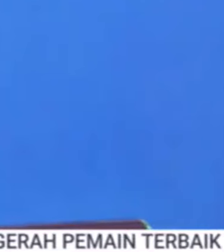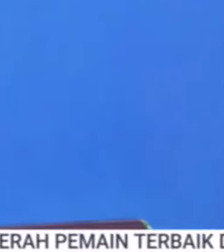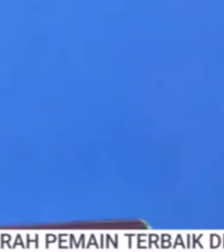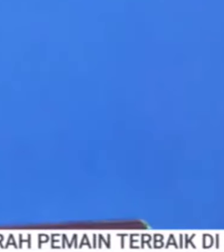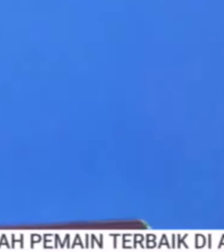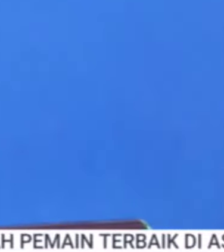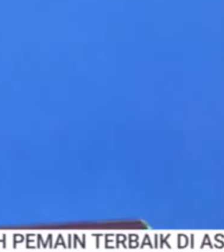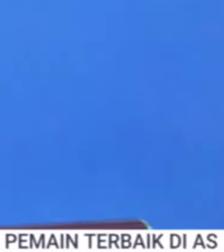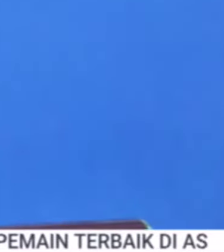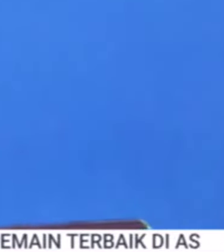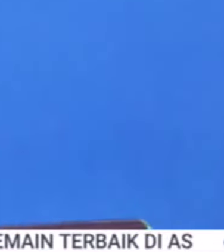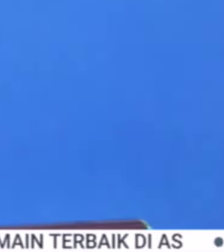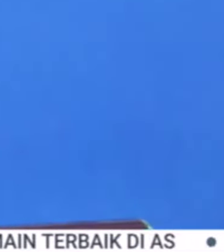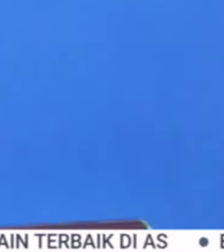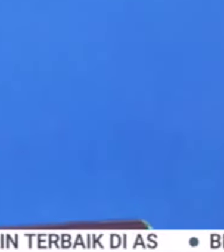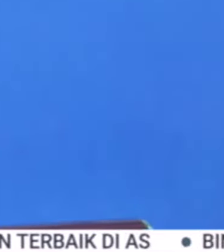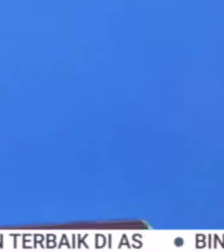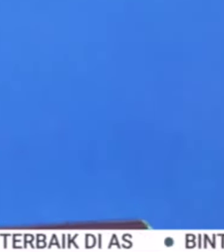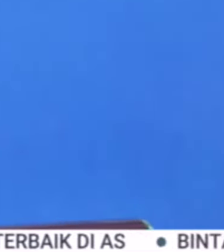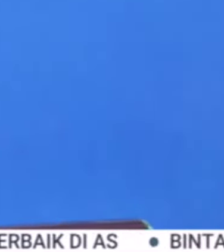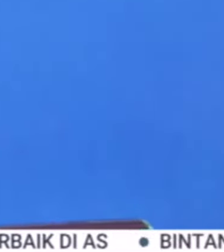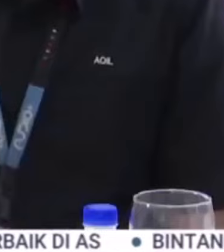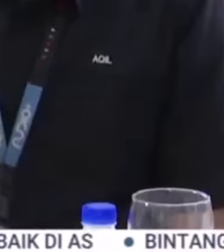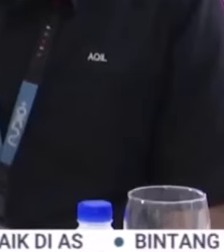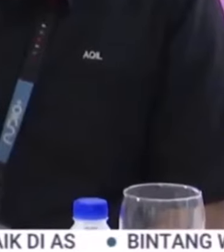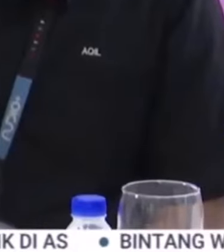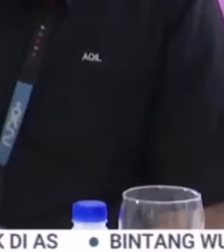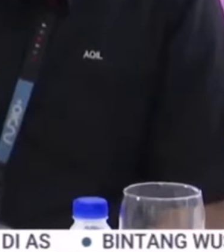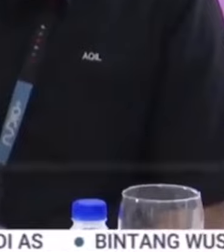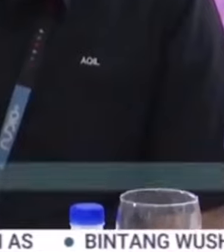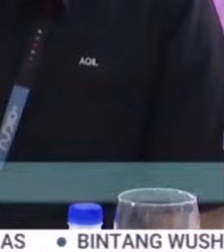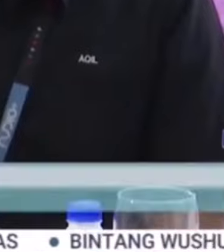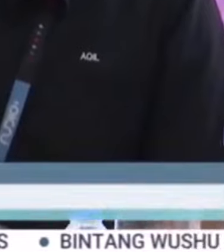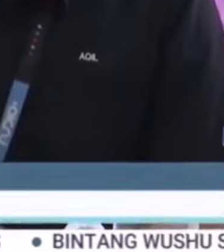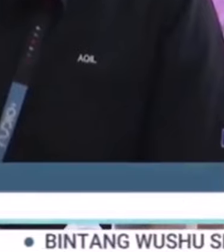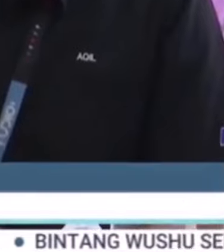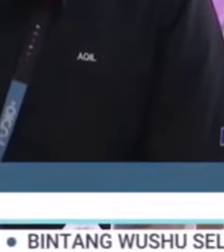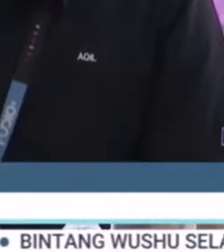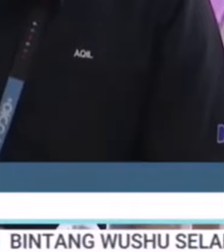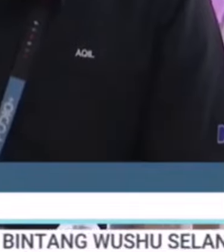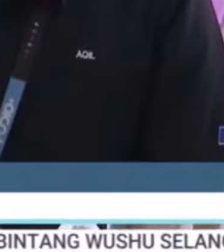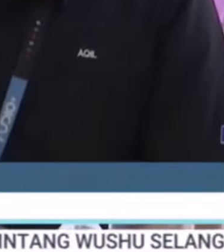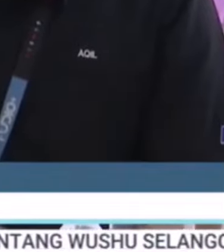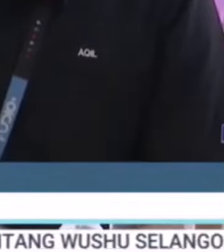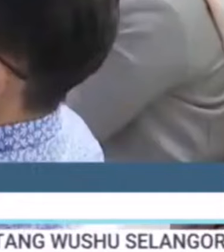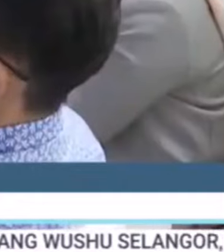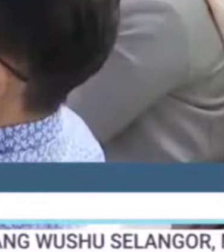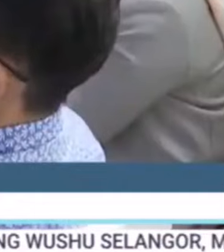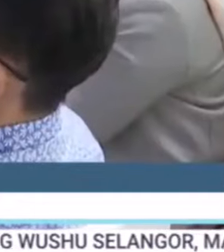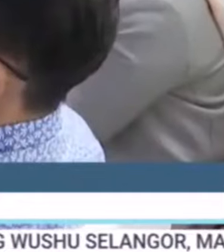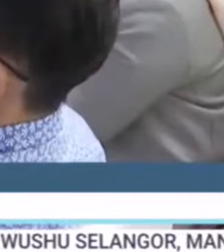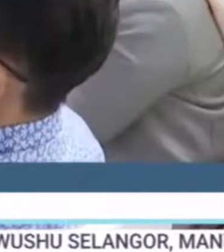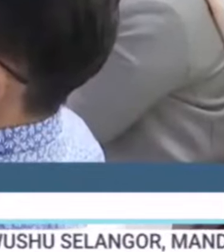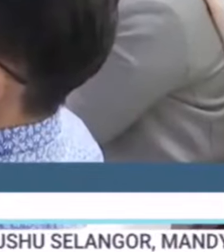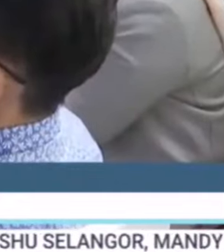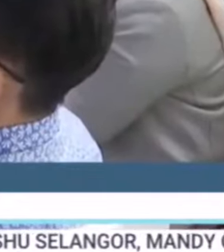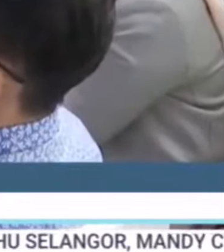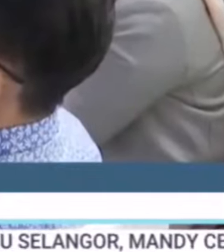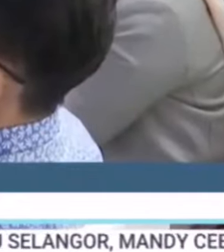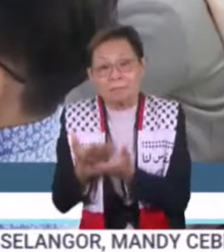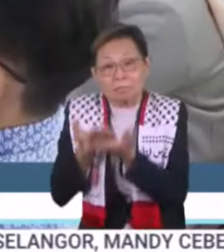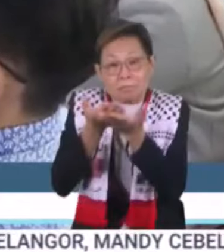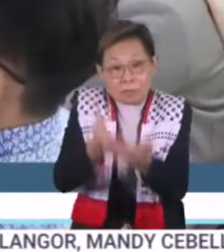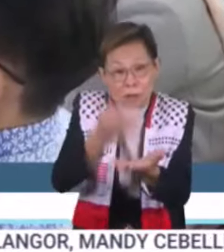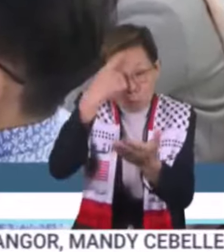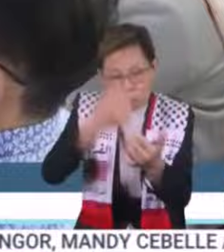Platform media sosial diminta letakkan label atau pemberitahuan pada setiap kandungan yang dijana kecerdasan buatan AI. Ia antara